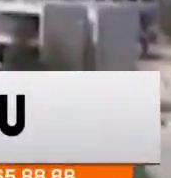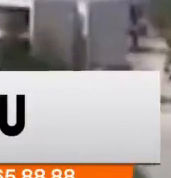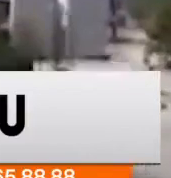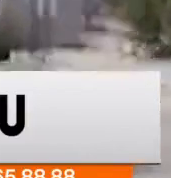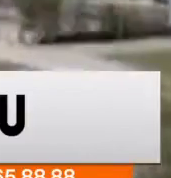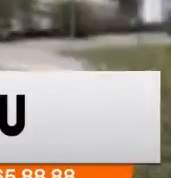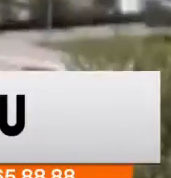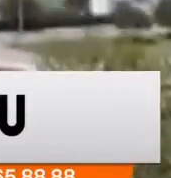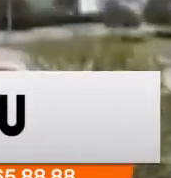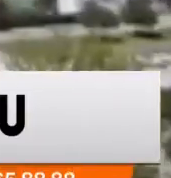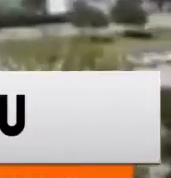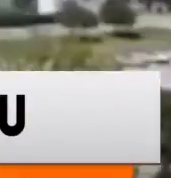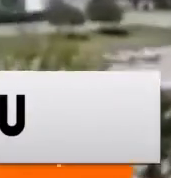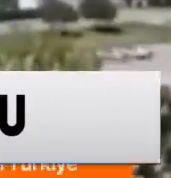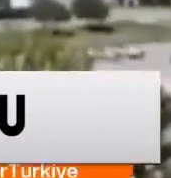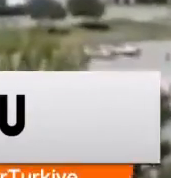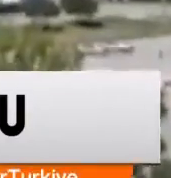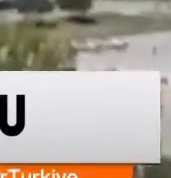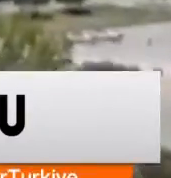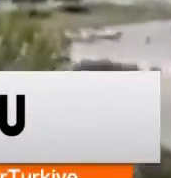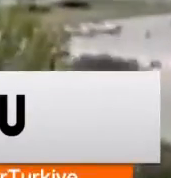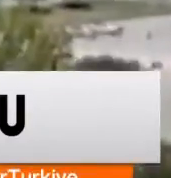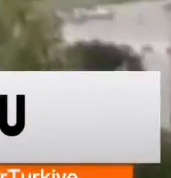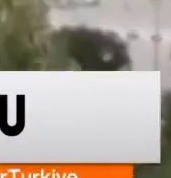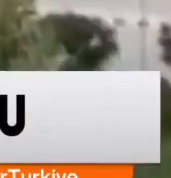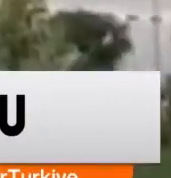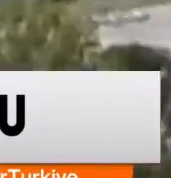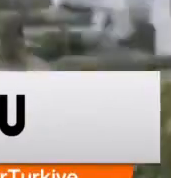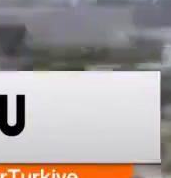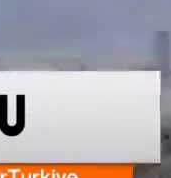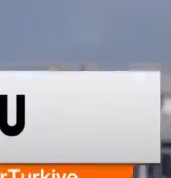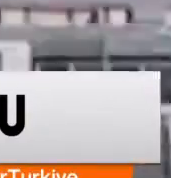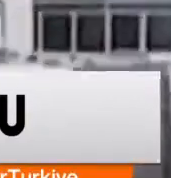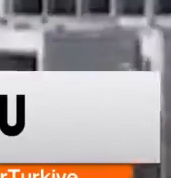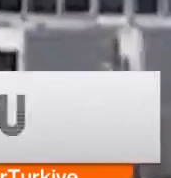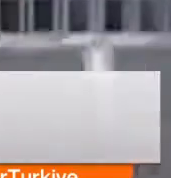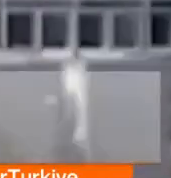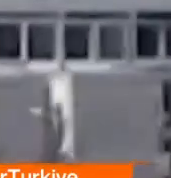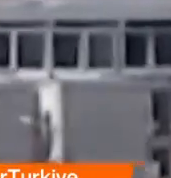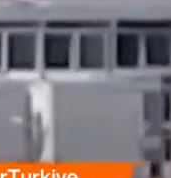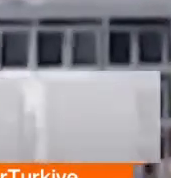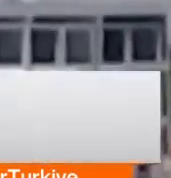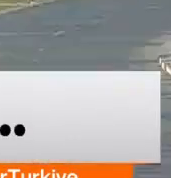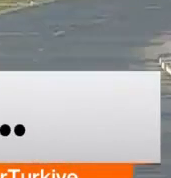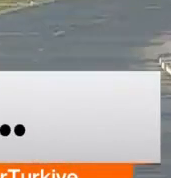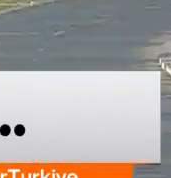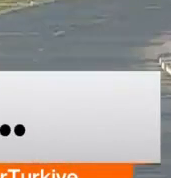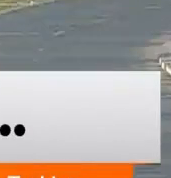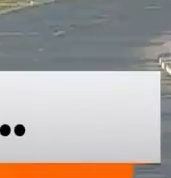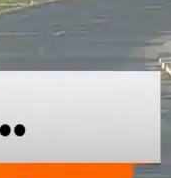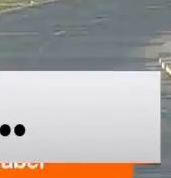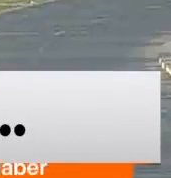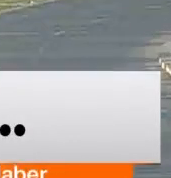Saat 4.54. Erzurum'dan iki F-16 uçağı darbeyi önlemek için düşürme yetkisiyle havalanmaya başladı.